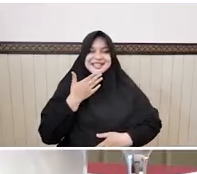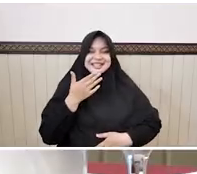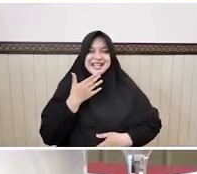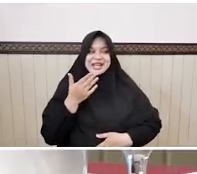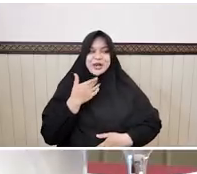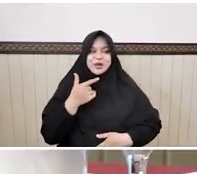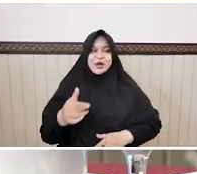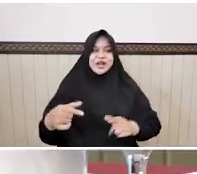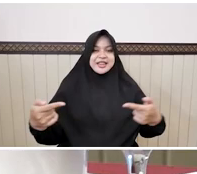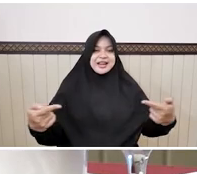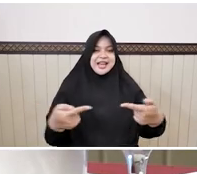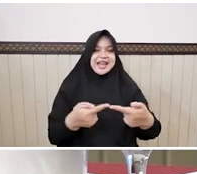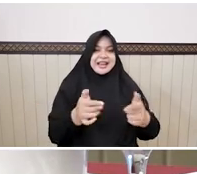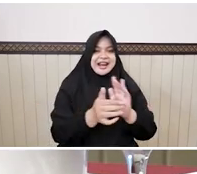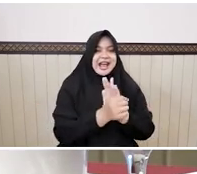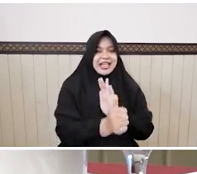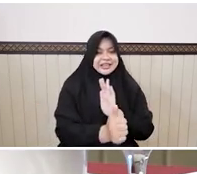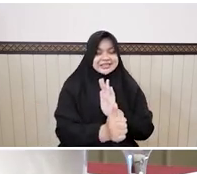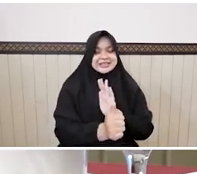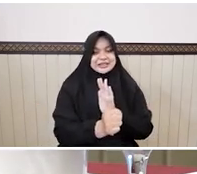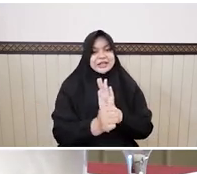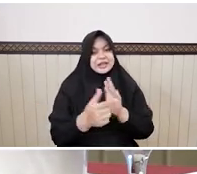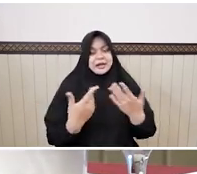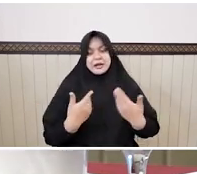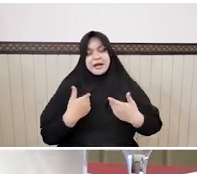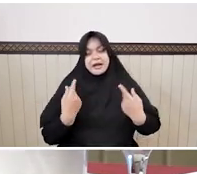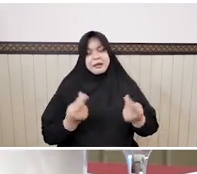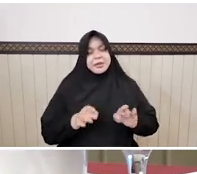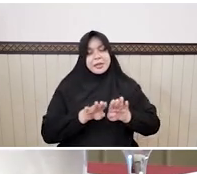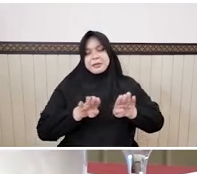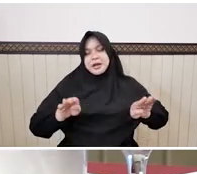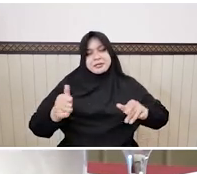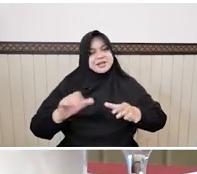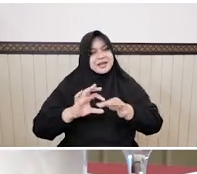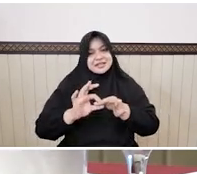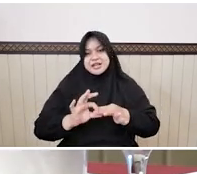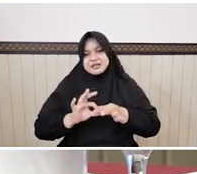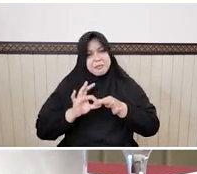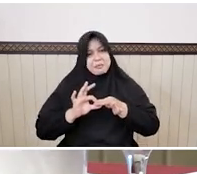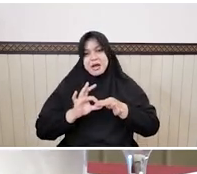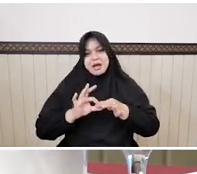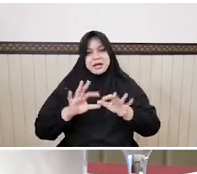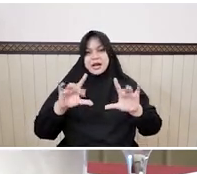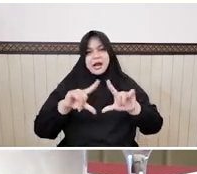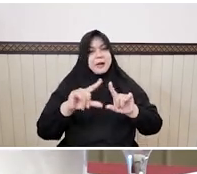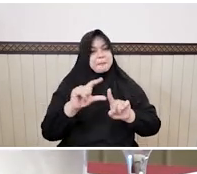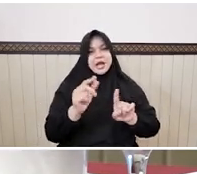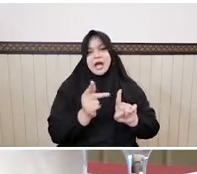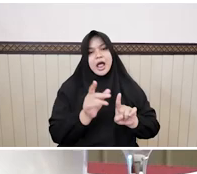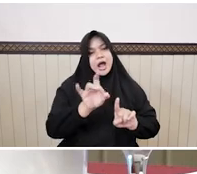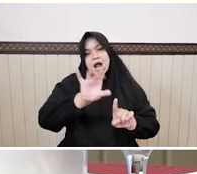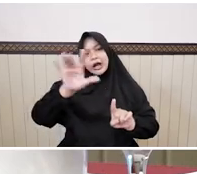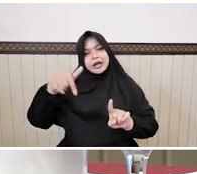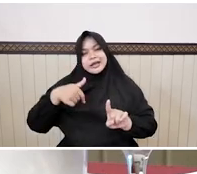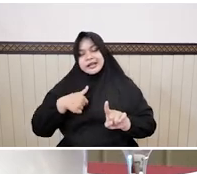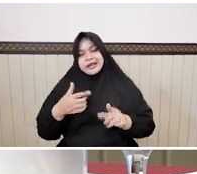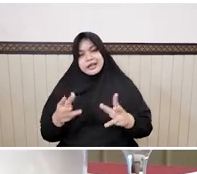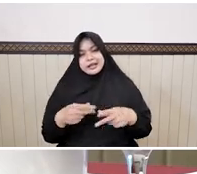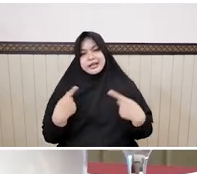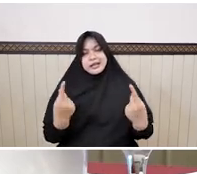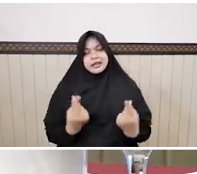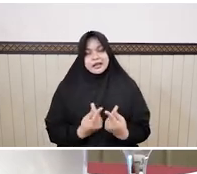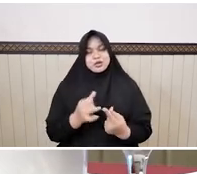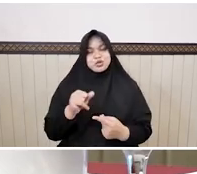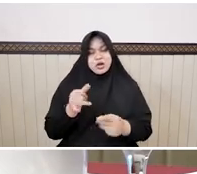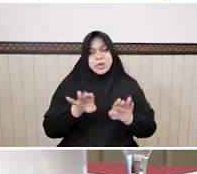ahli ya Dan kami Sangat terbuka dengan kerja sama dengan aparat penegak hukum termasuk kita